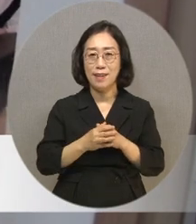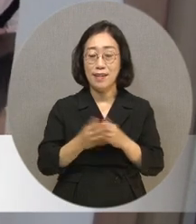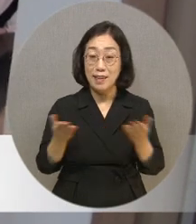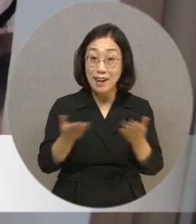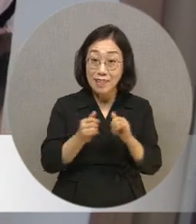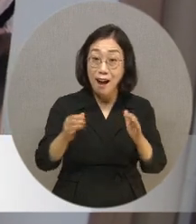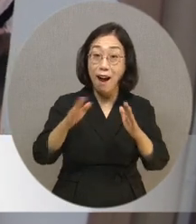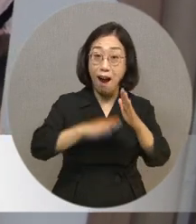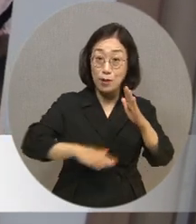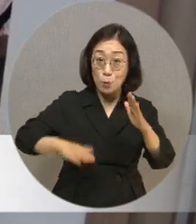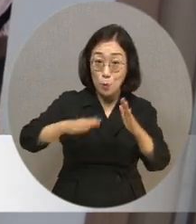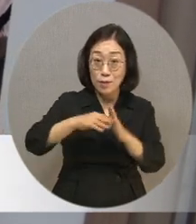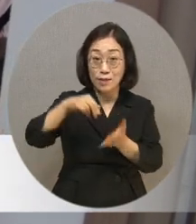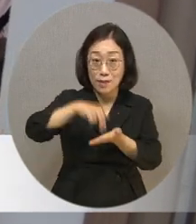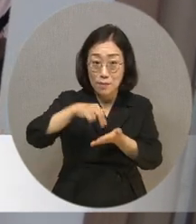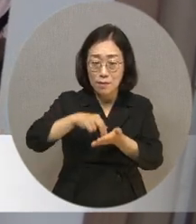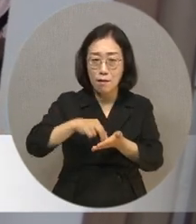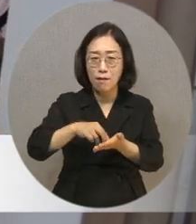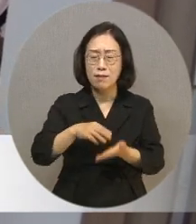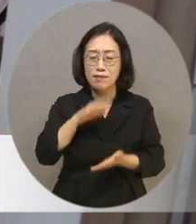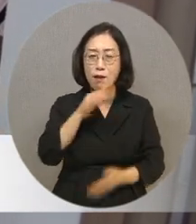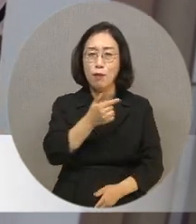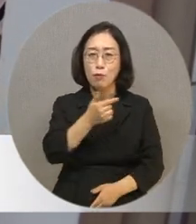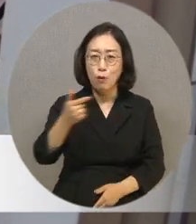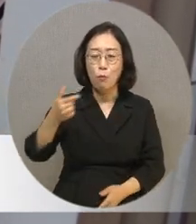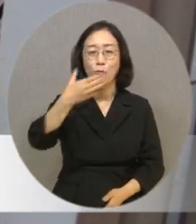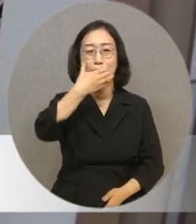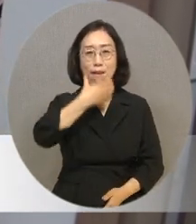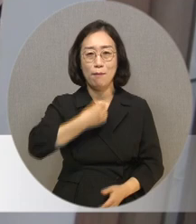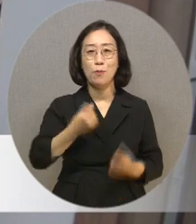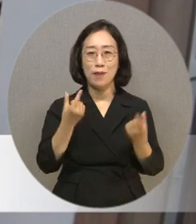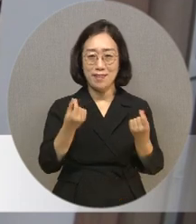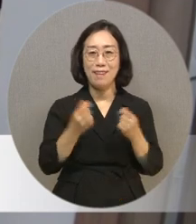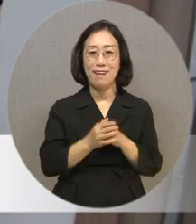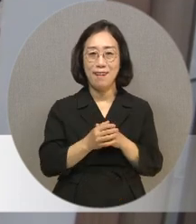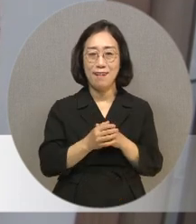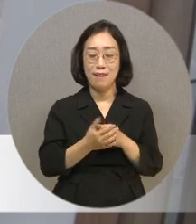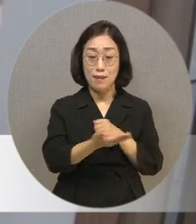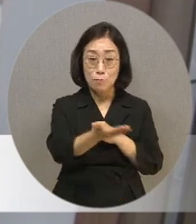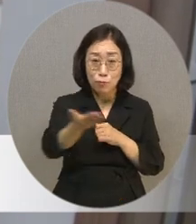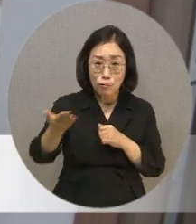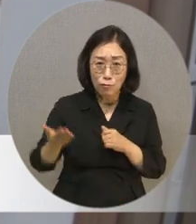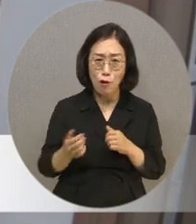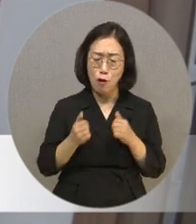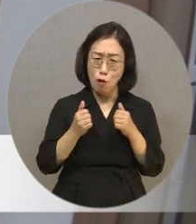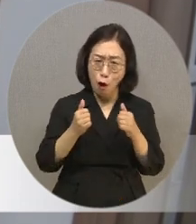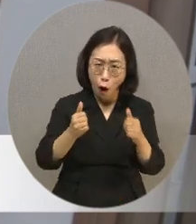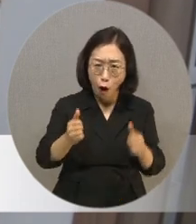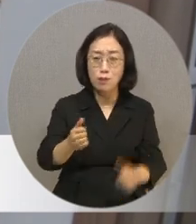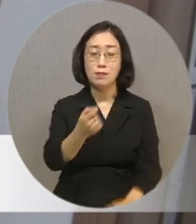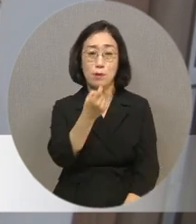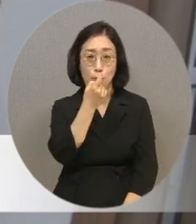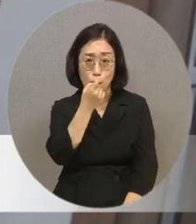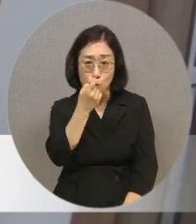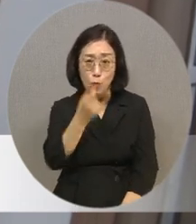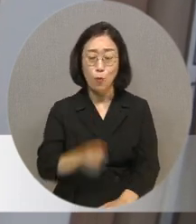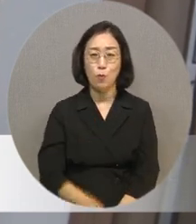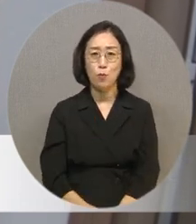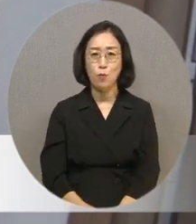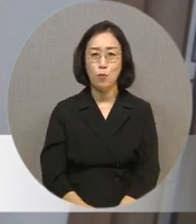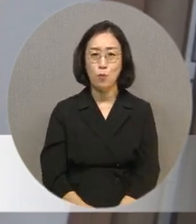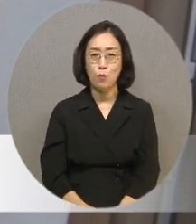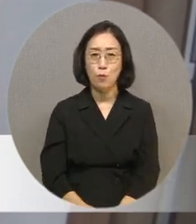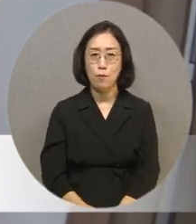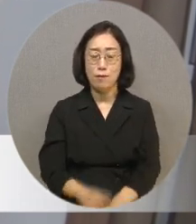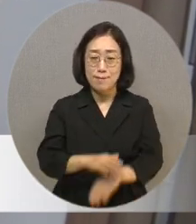정말 저희 가족들을 볼 때는 너무 내가 너무 행복했다. 그동안 이분들이 정말 이렇게 열심히